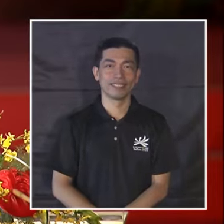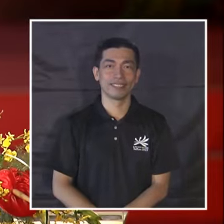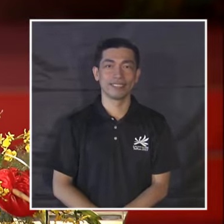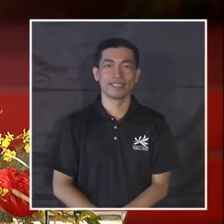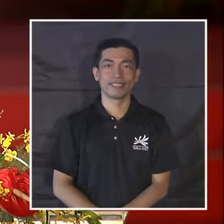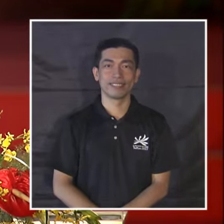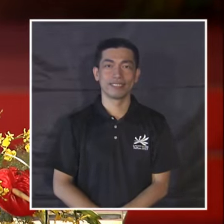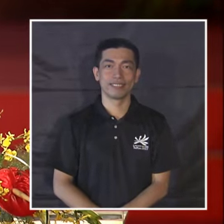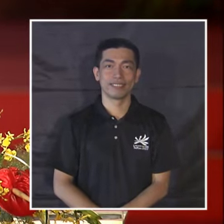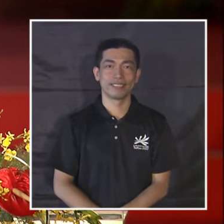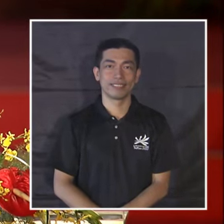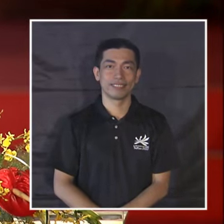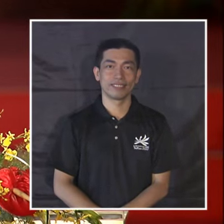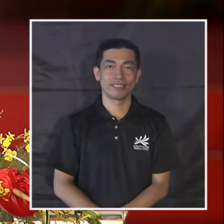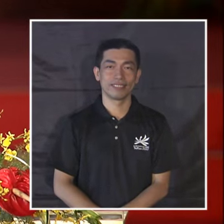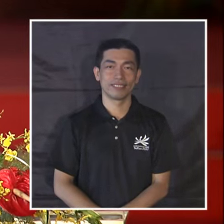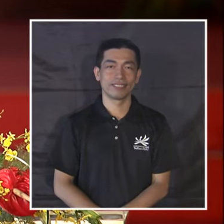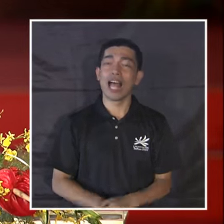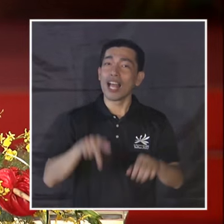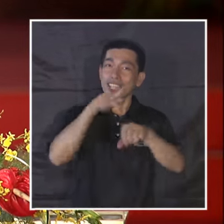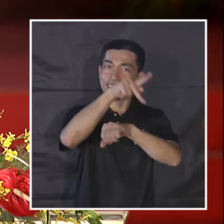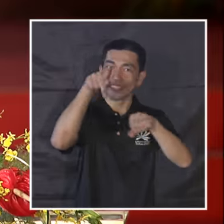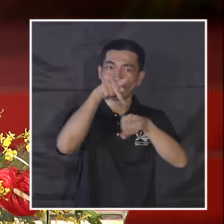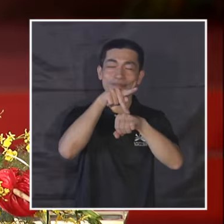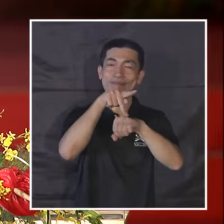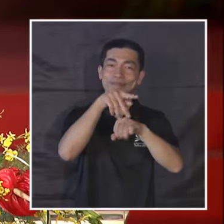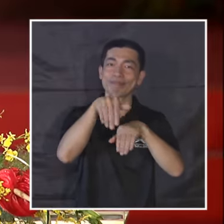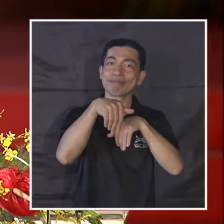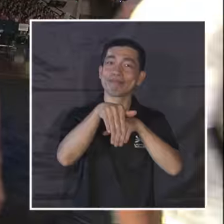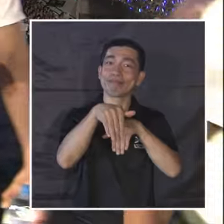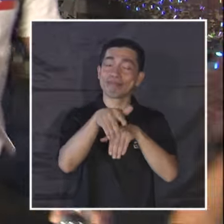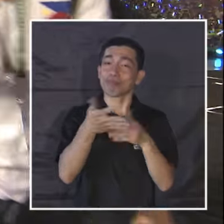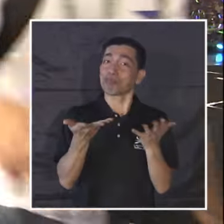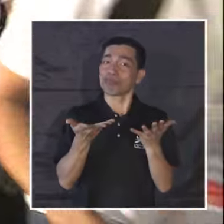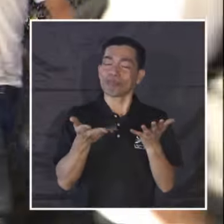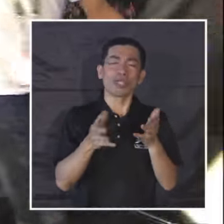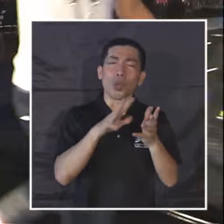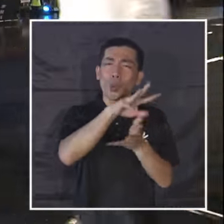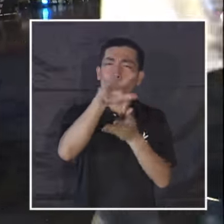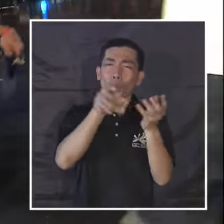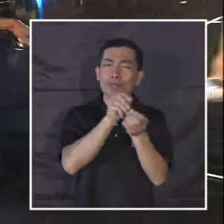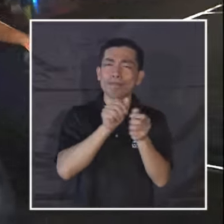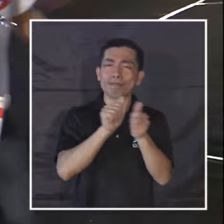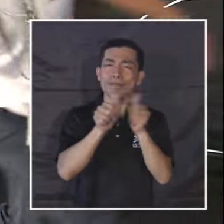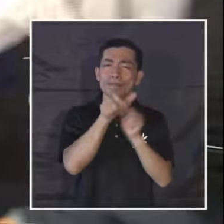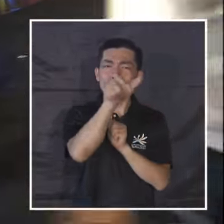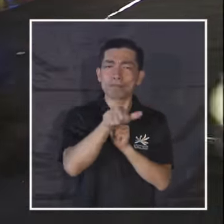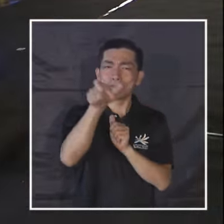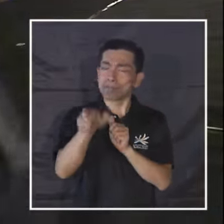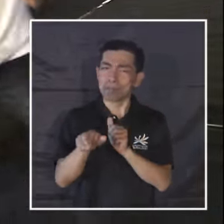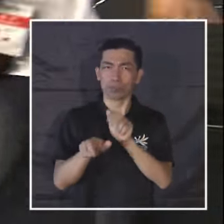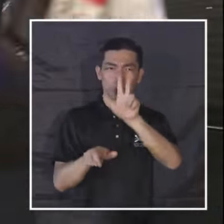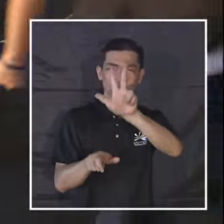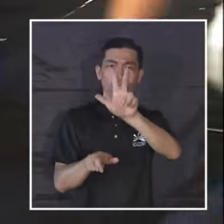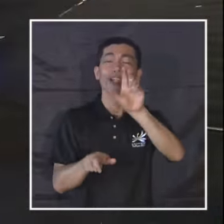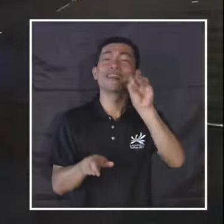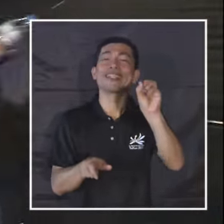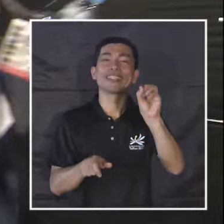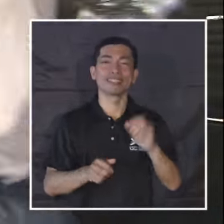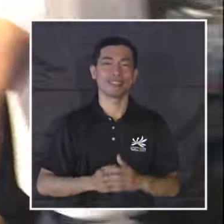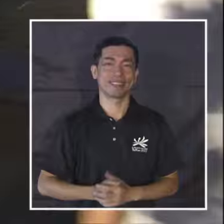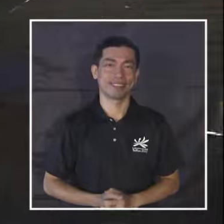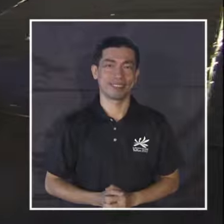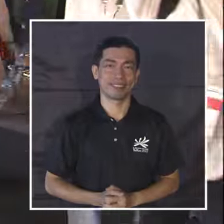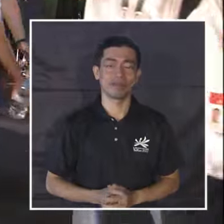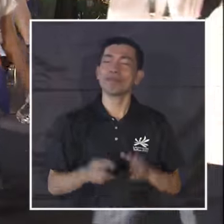Philippines. 这一次菲律宾代表队呢，共有30位选手来参加不同的项目。我们也